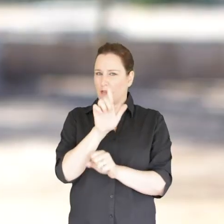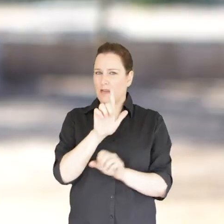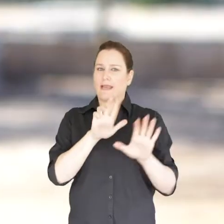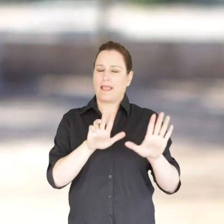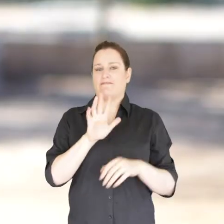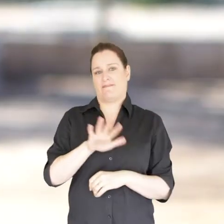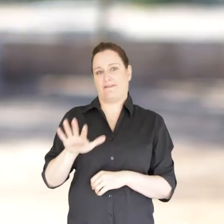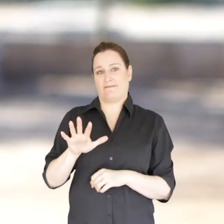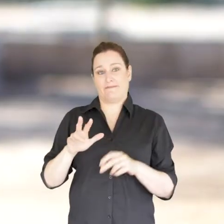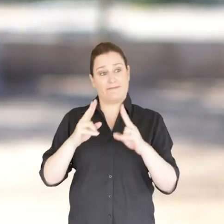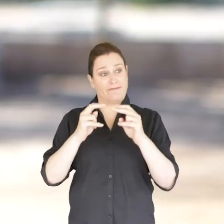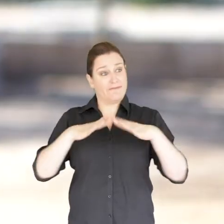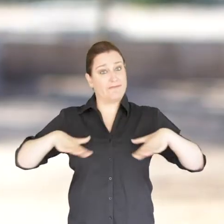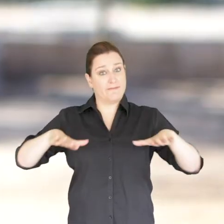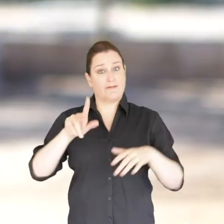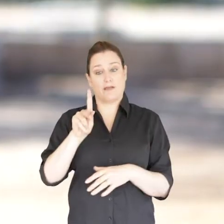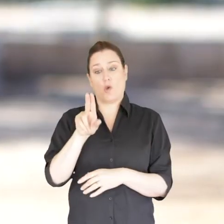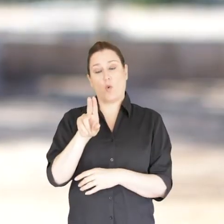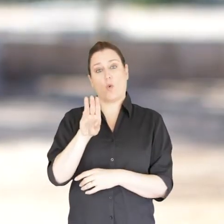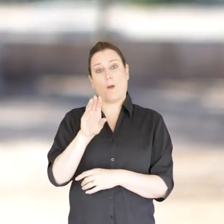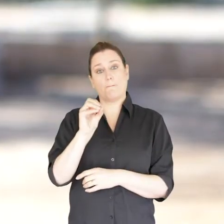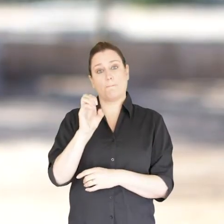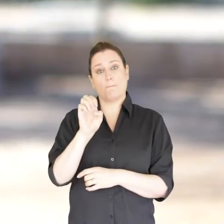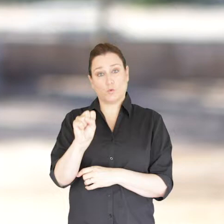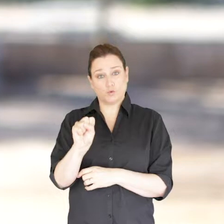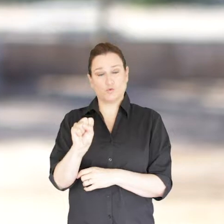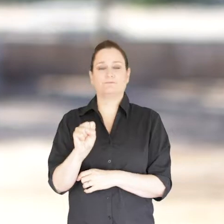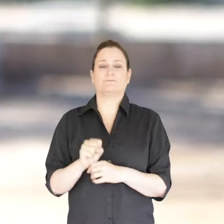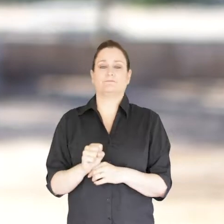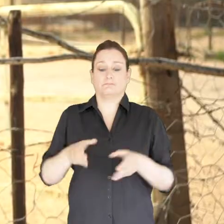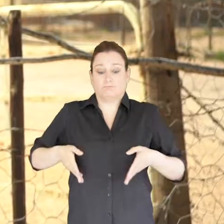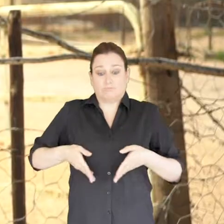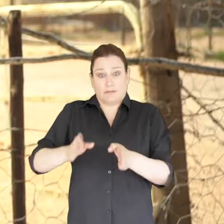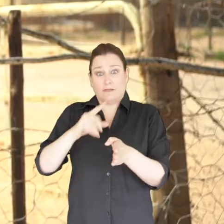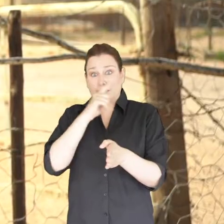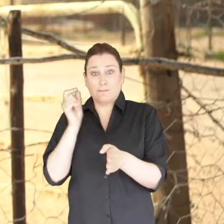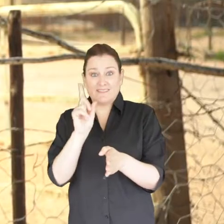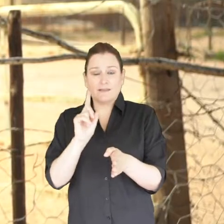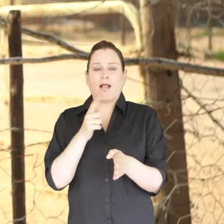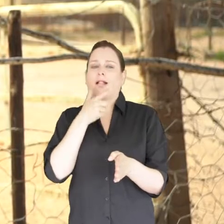januari 1955 op Koepoes, die plekje wat hulle noem Lekkerstraat.